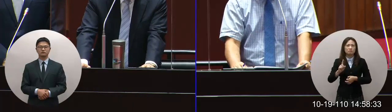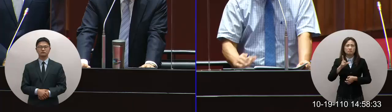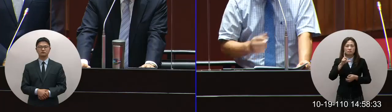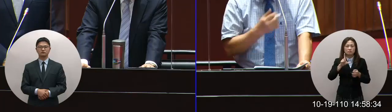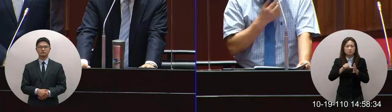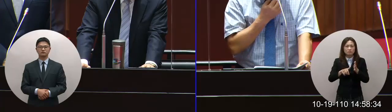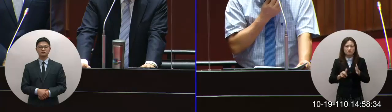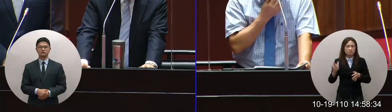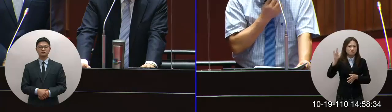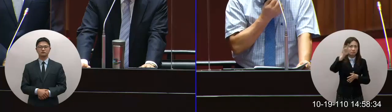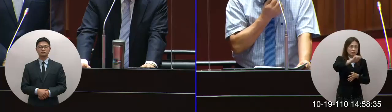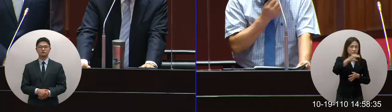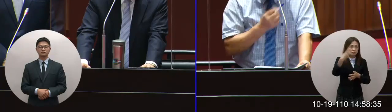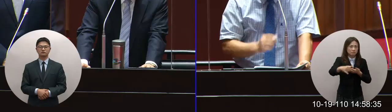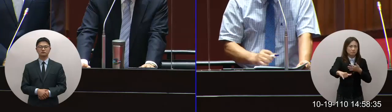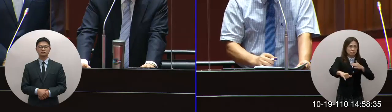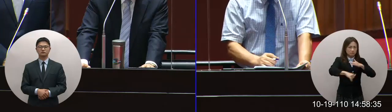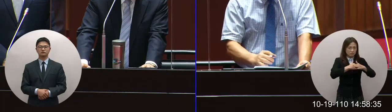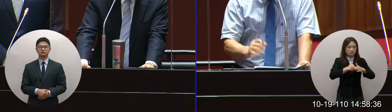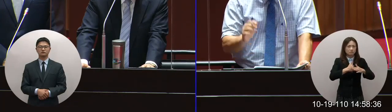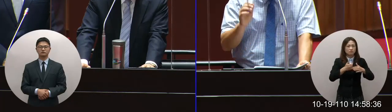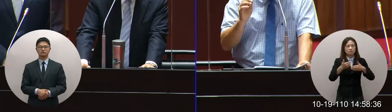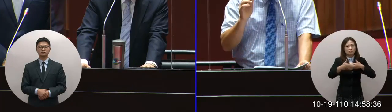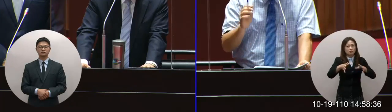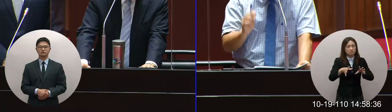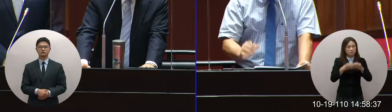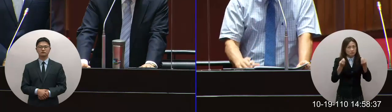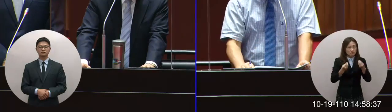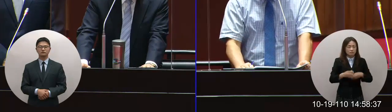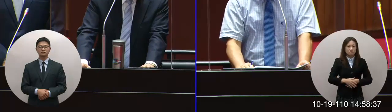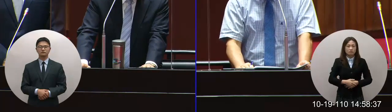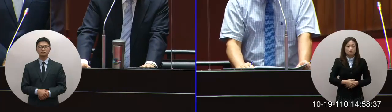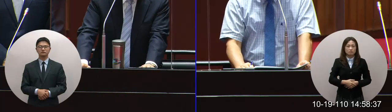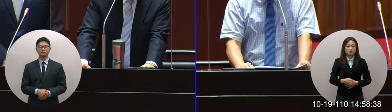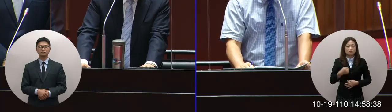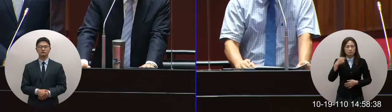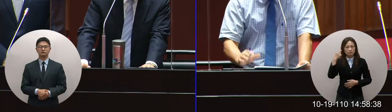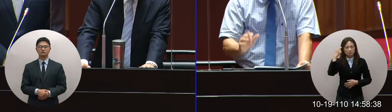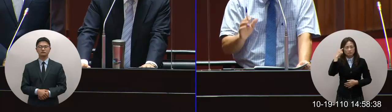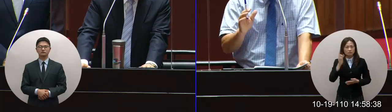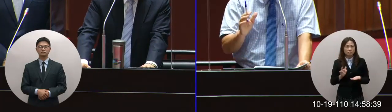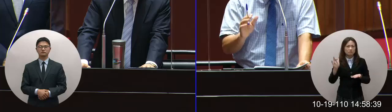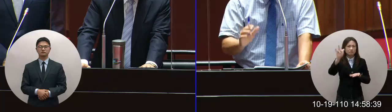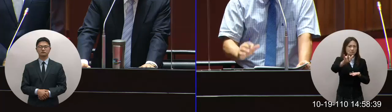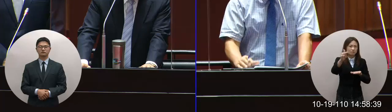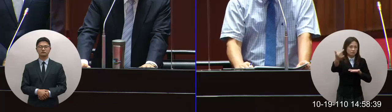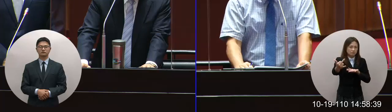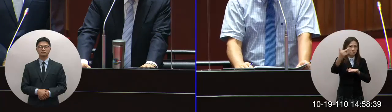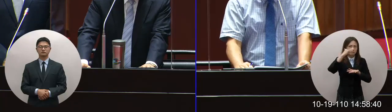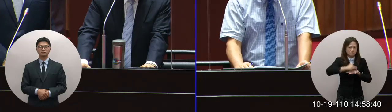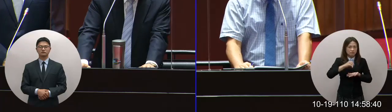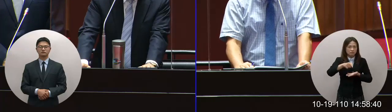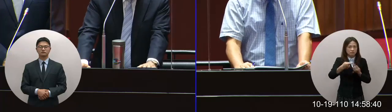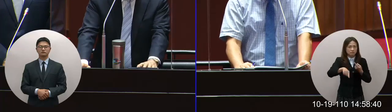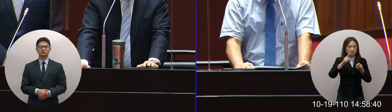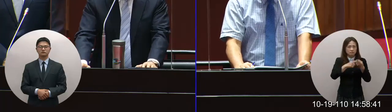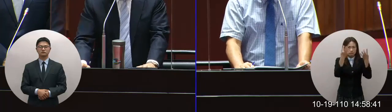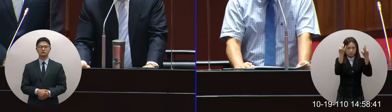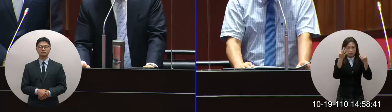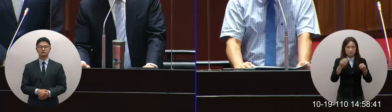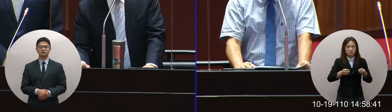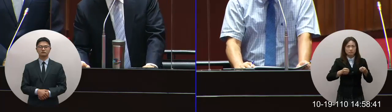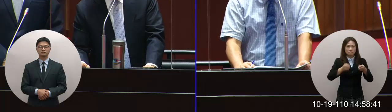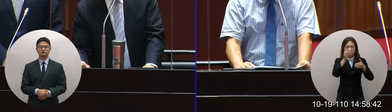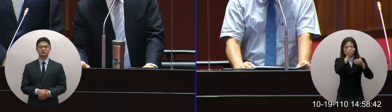离、哦、那本席认为边境松绑、哦、这个要有明确数据的